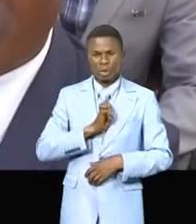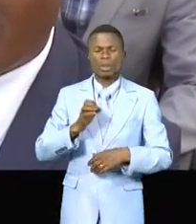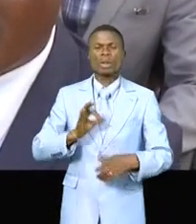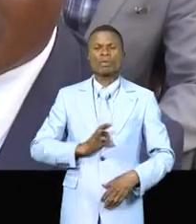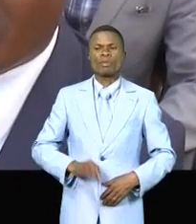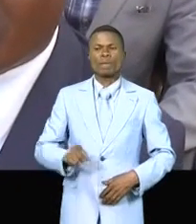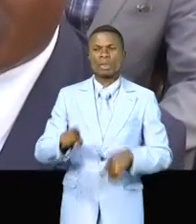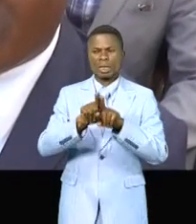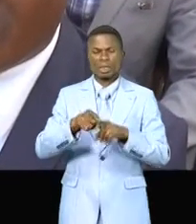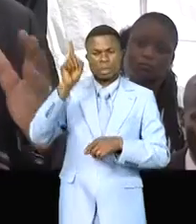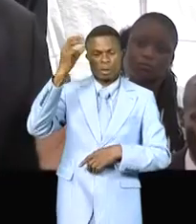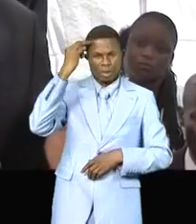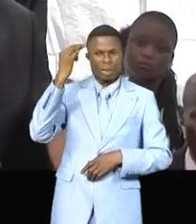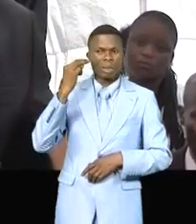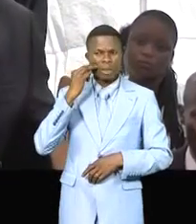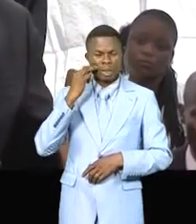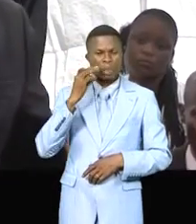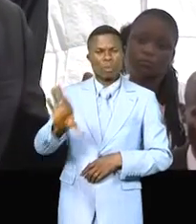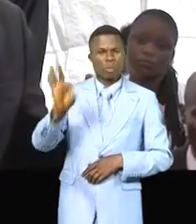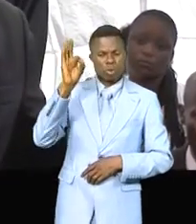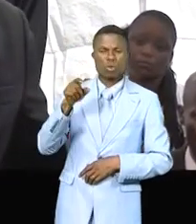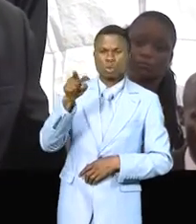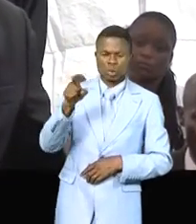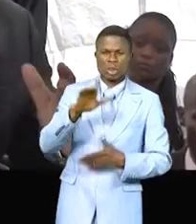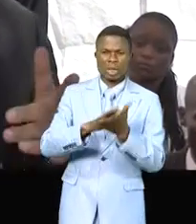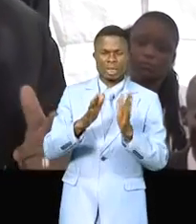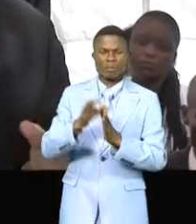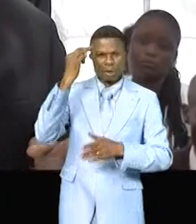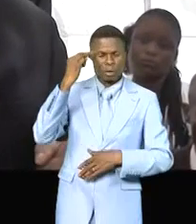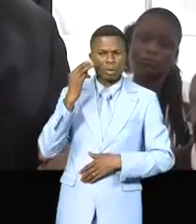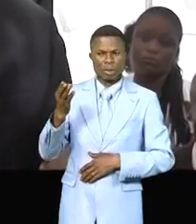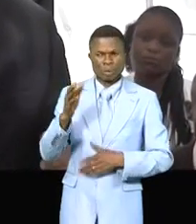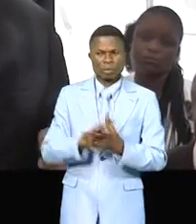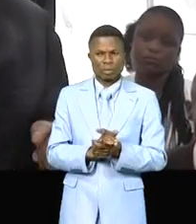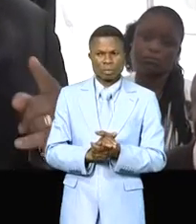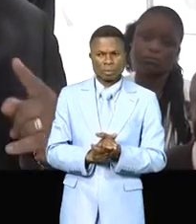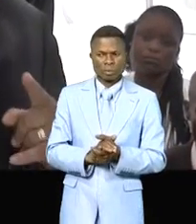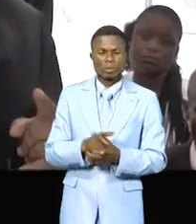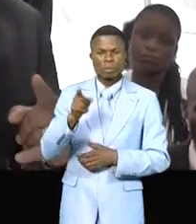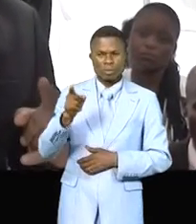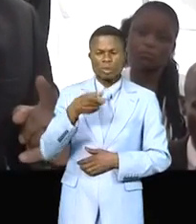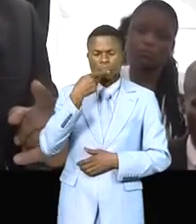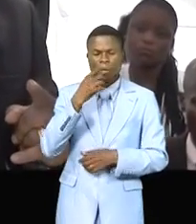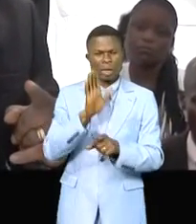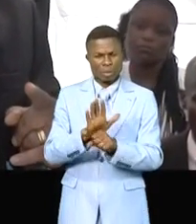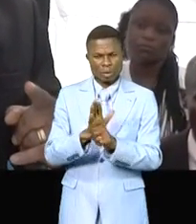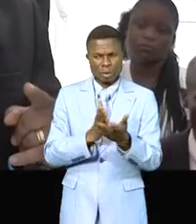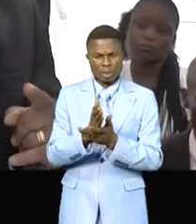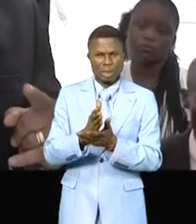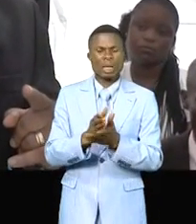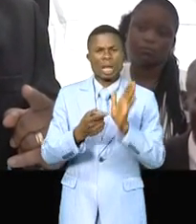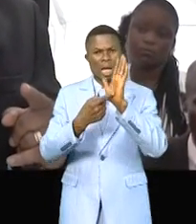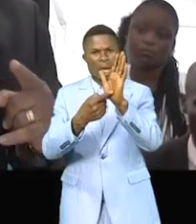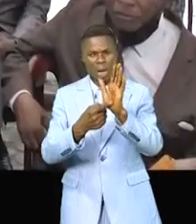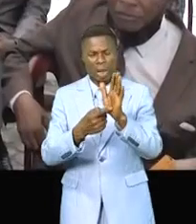Tshisekedi ainsi qu'au premier ministre pour les choix portés sur sa personne. Connu pour son franc-parler, François Roubota a clairement manifesté